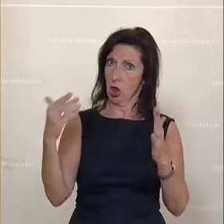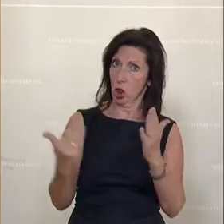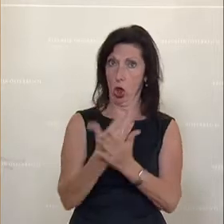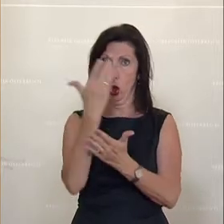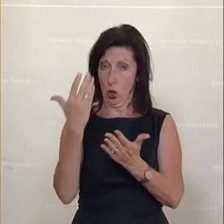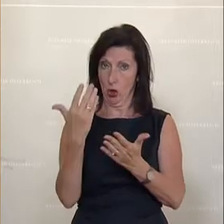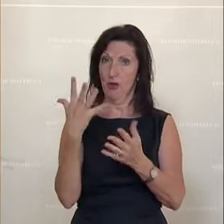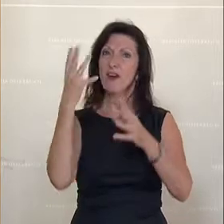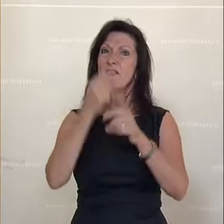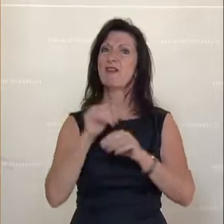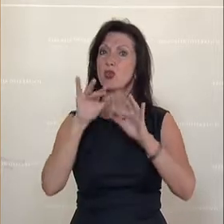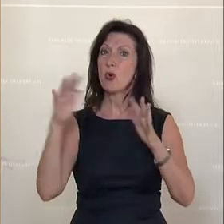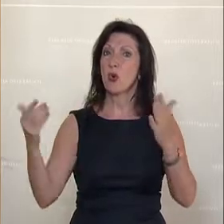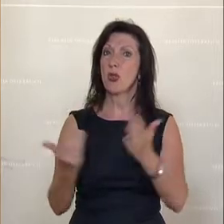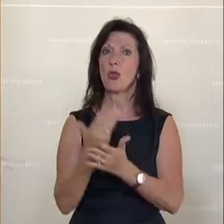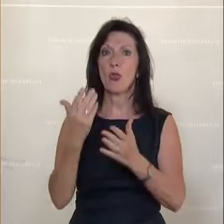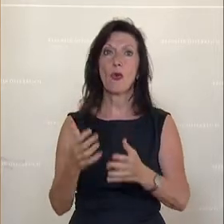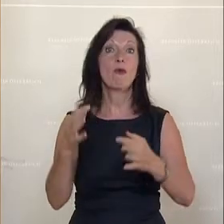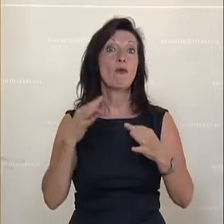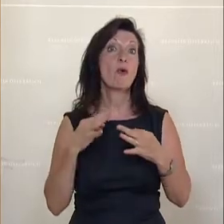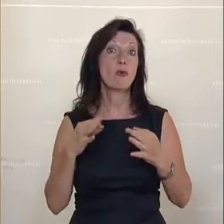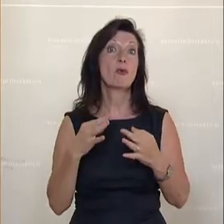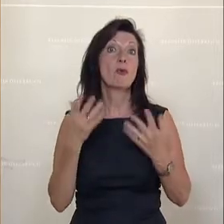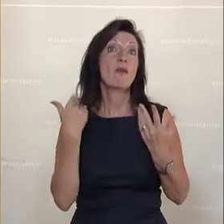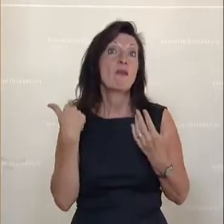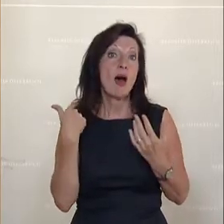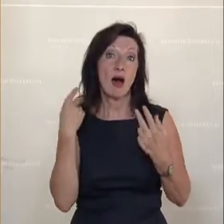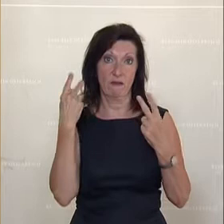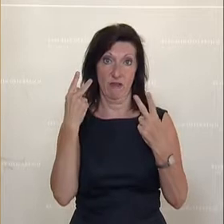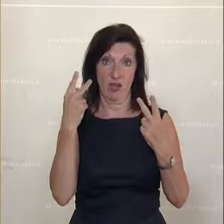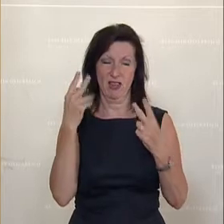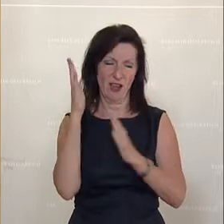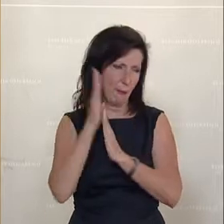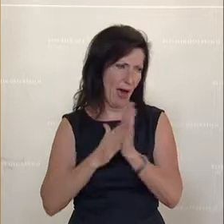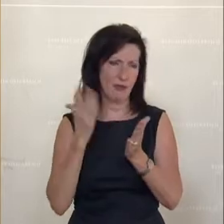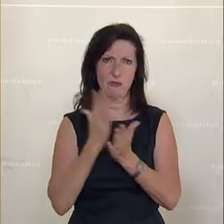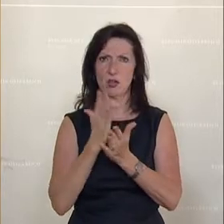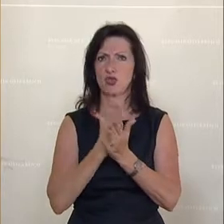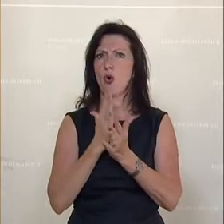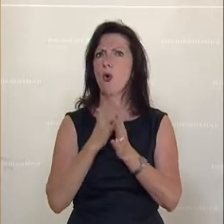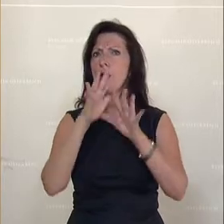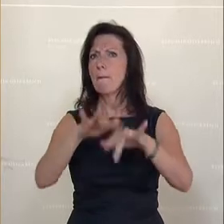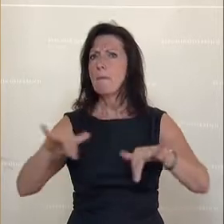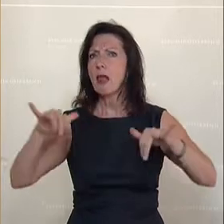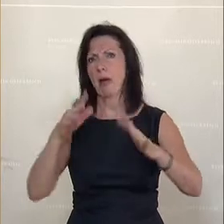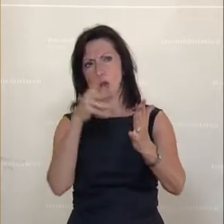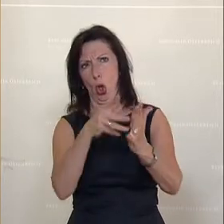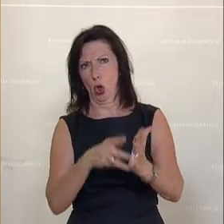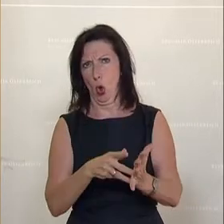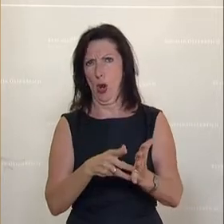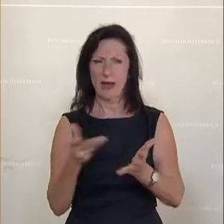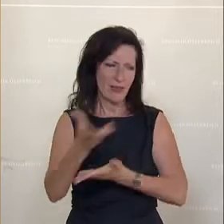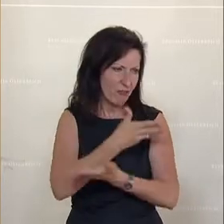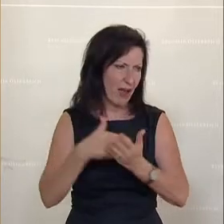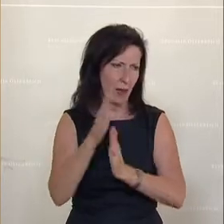verfassungsschutz eine wirkliche und echte parlamentarische kontrolle von anfang an in den verhandlungen wichtig und ich glaube was uns hier